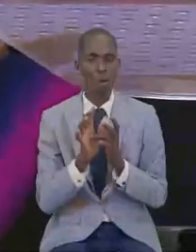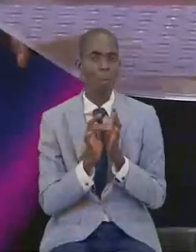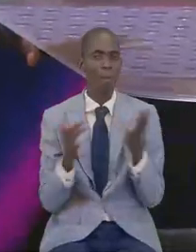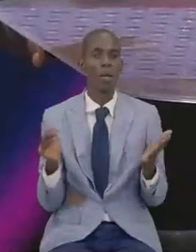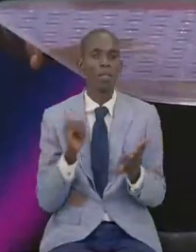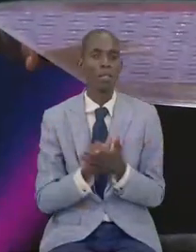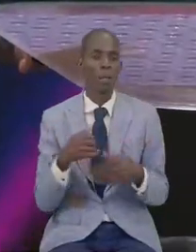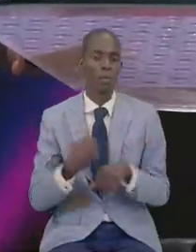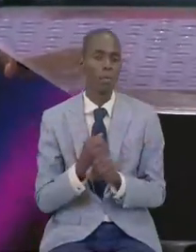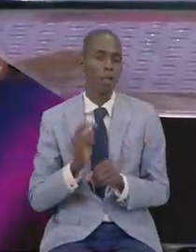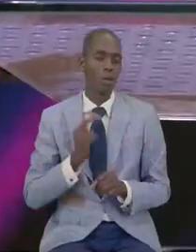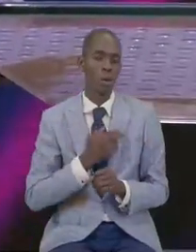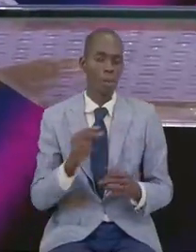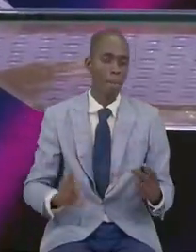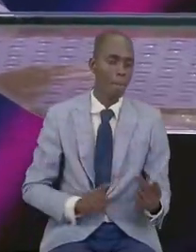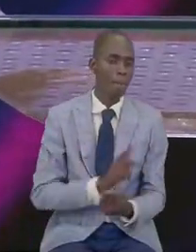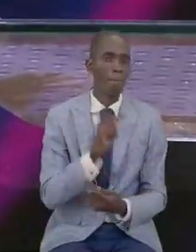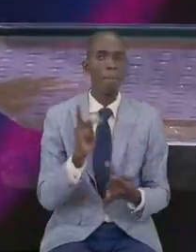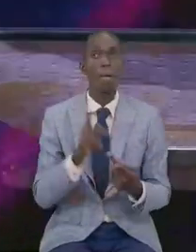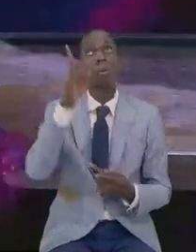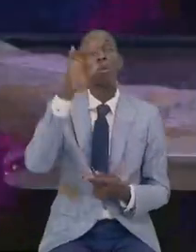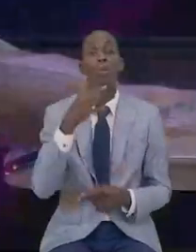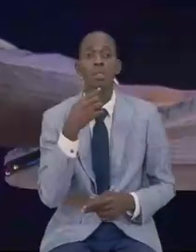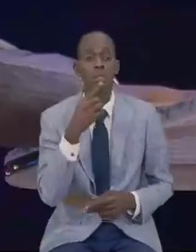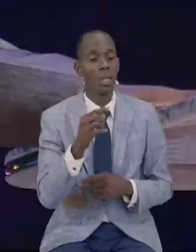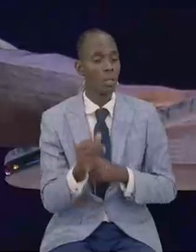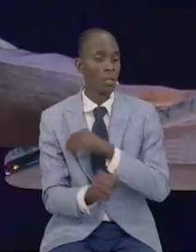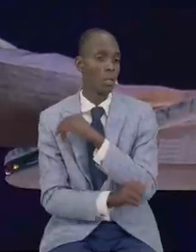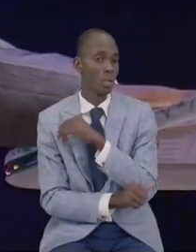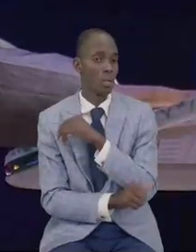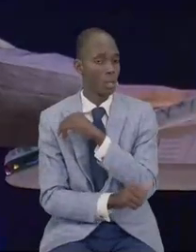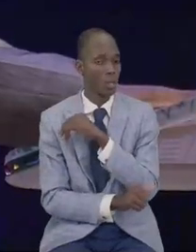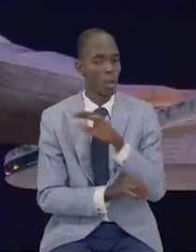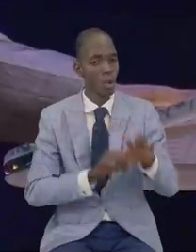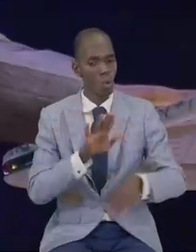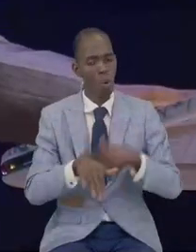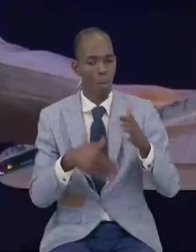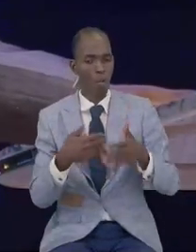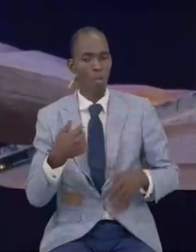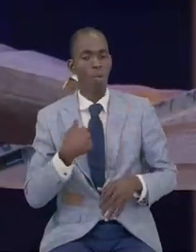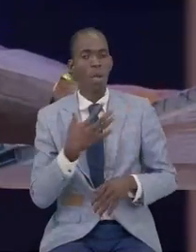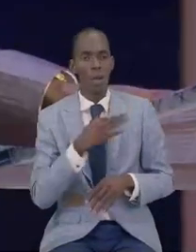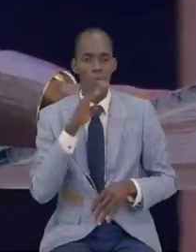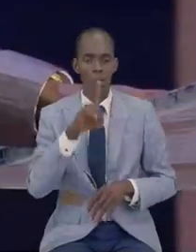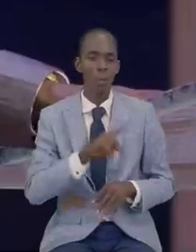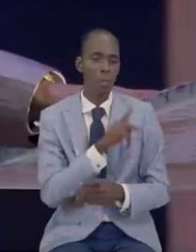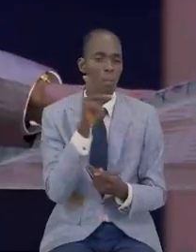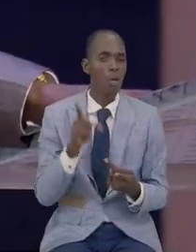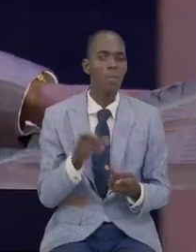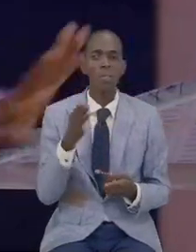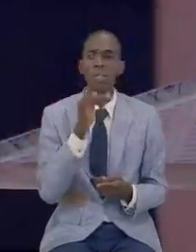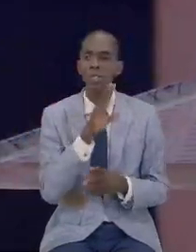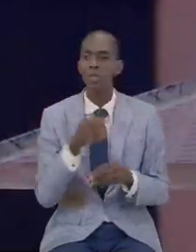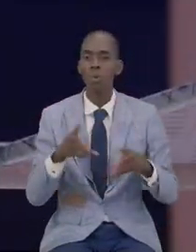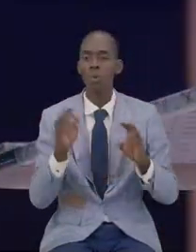nous rend parfaits. Dieu a dit à Abraham que marche devant ma face et sois intègre. On ne